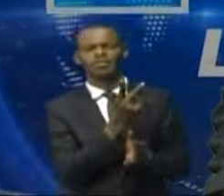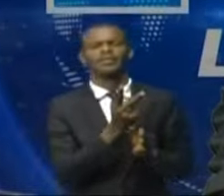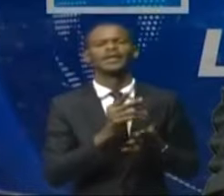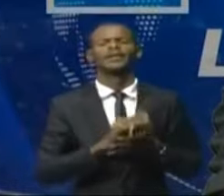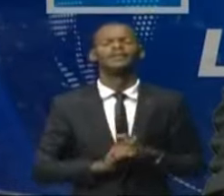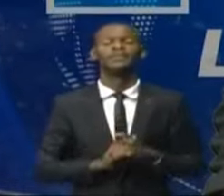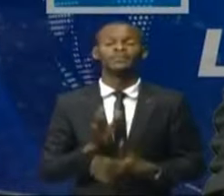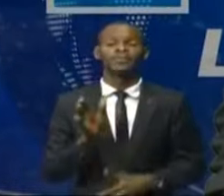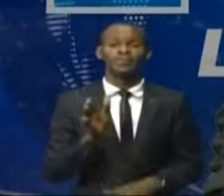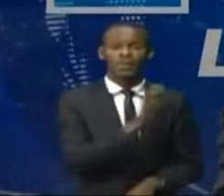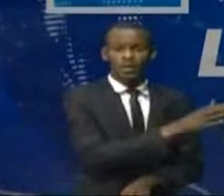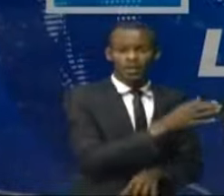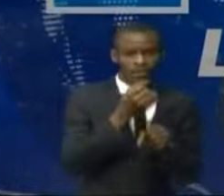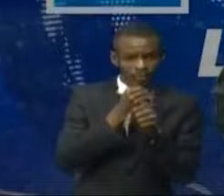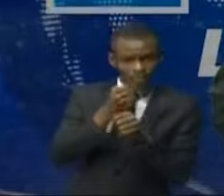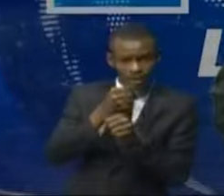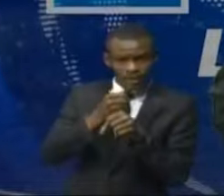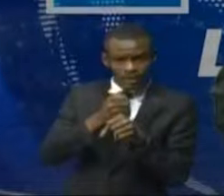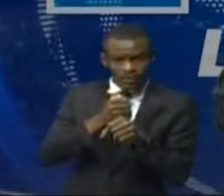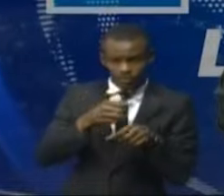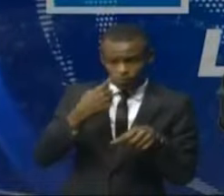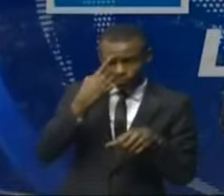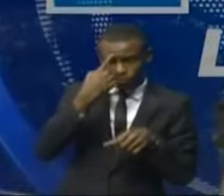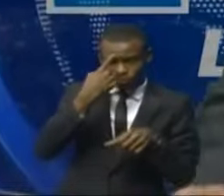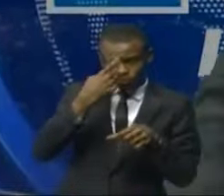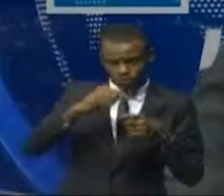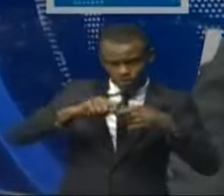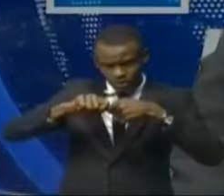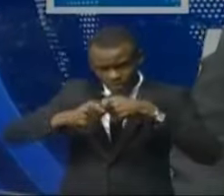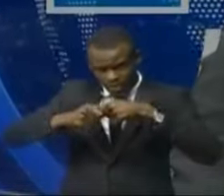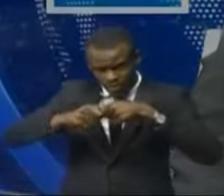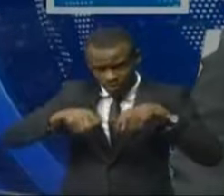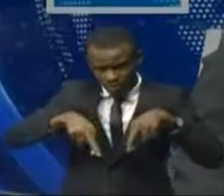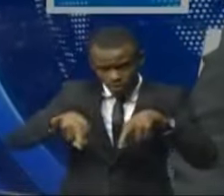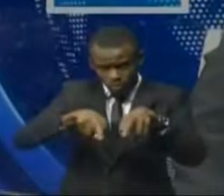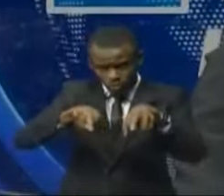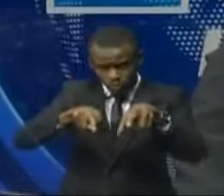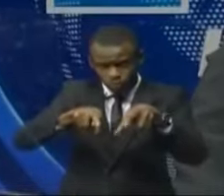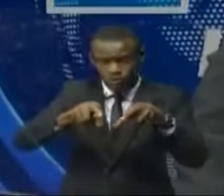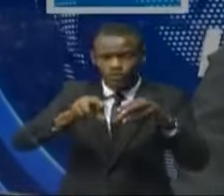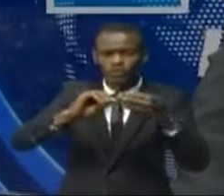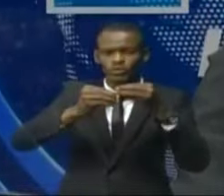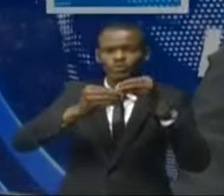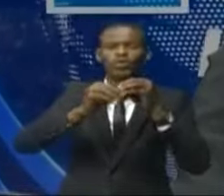Lancement des travaux de réhabilitation de la route nationale numéro 17, tronçon